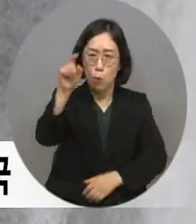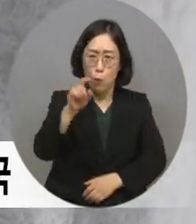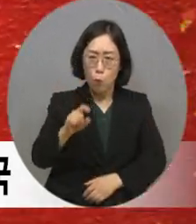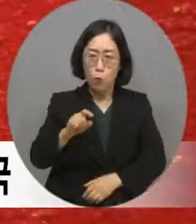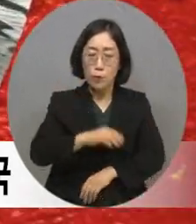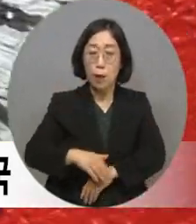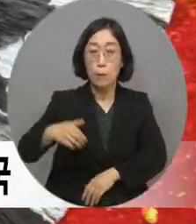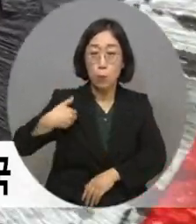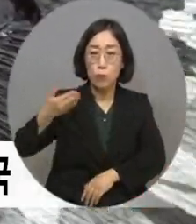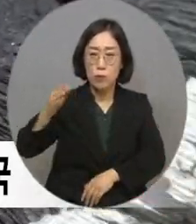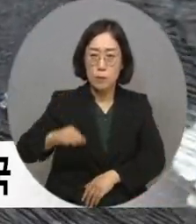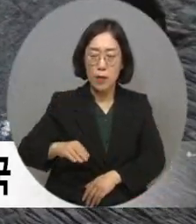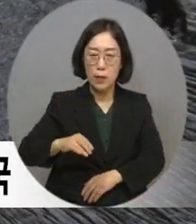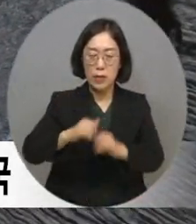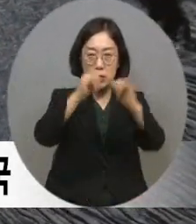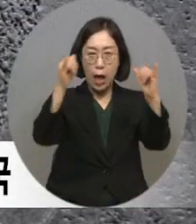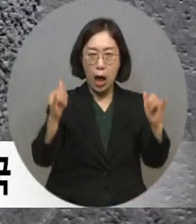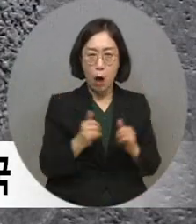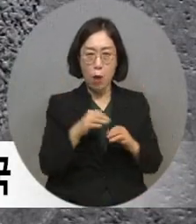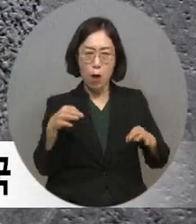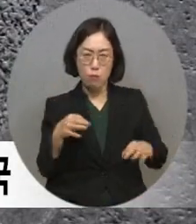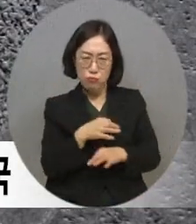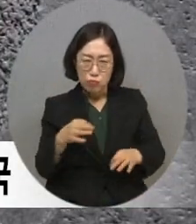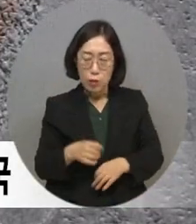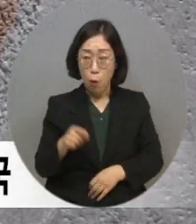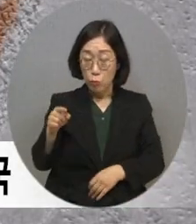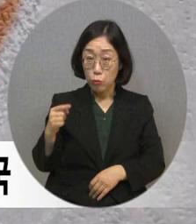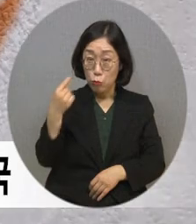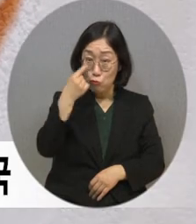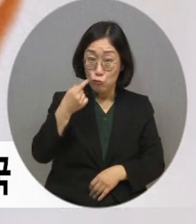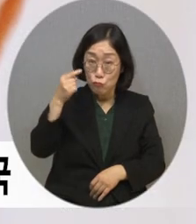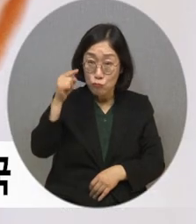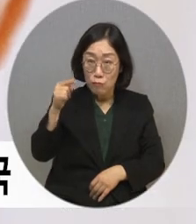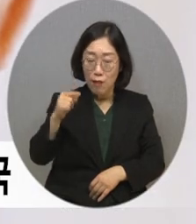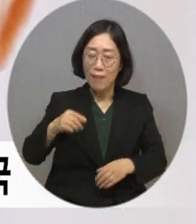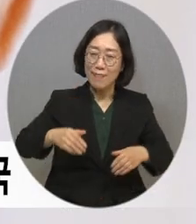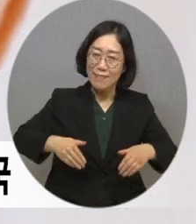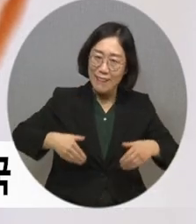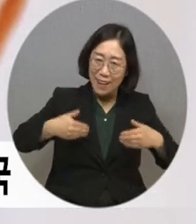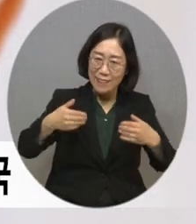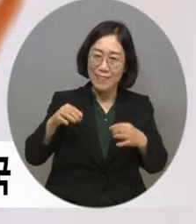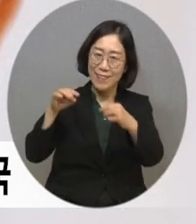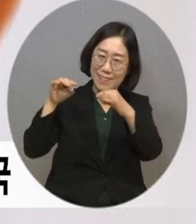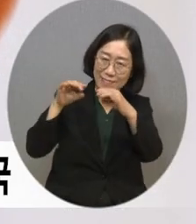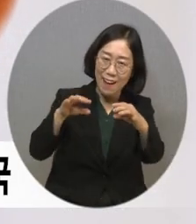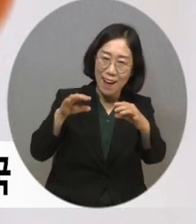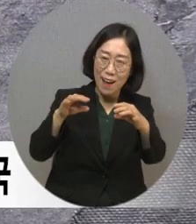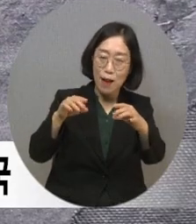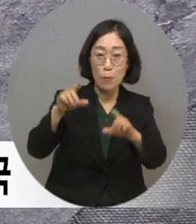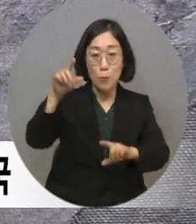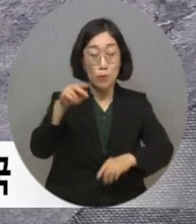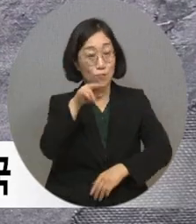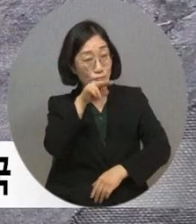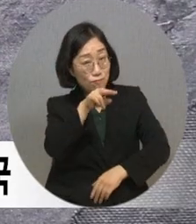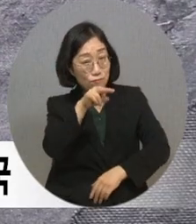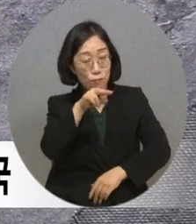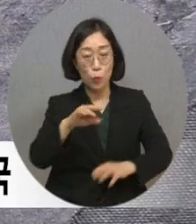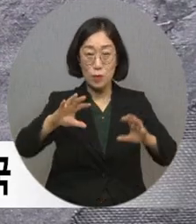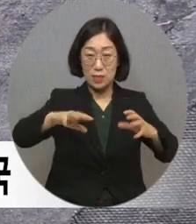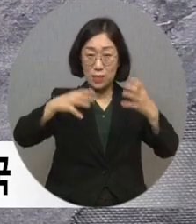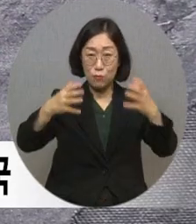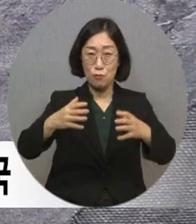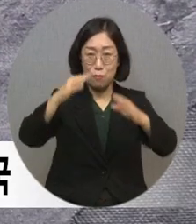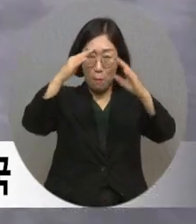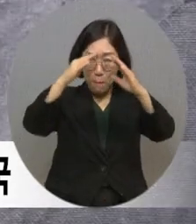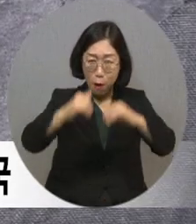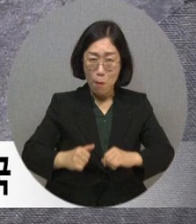눈동자는 사회의 부조리한 모습을, 어떤 눈동자는 지극히 따스한 인간의 모습을, 더러는 지구의 종말이 올